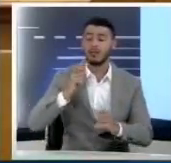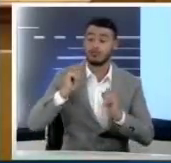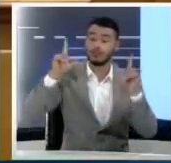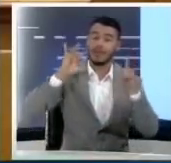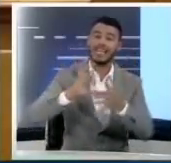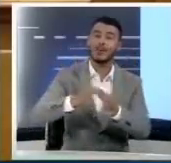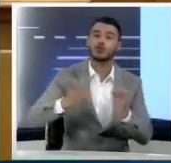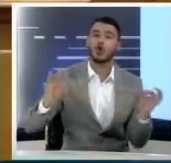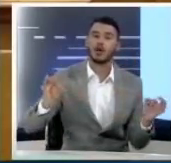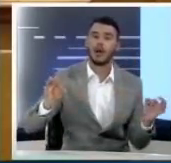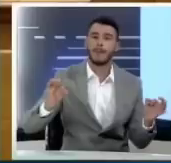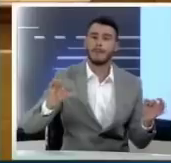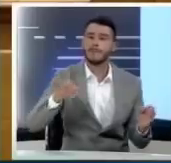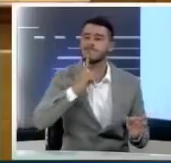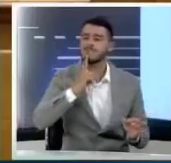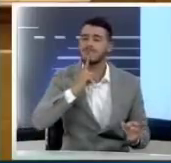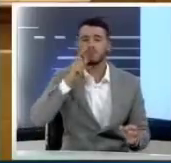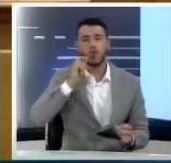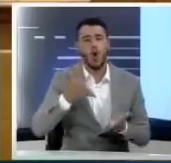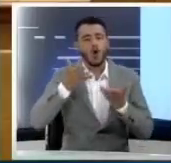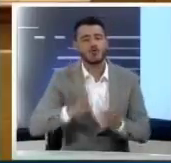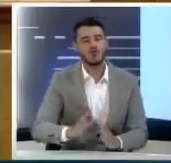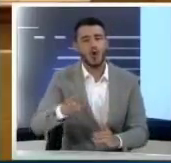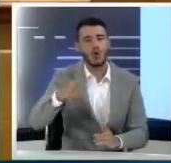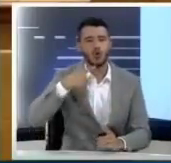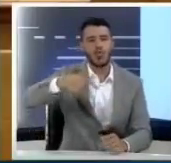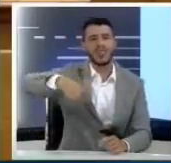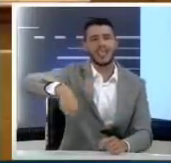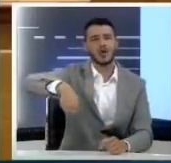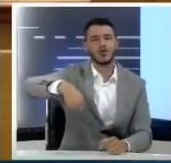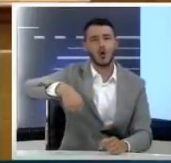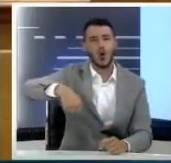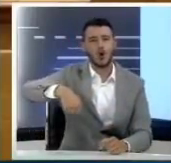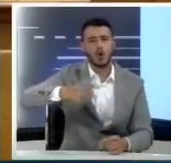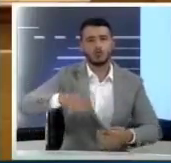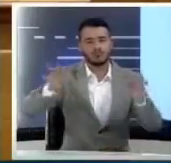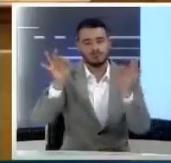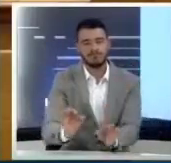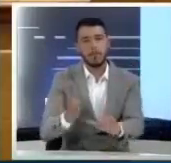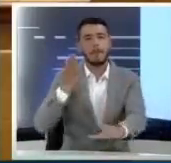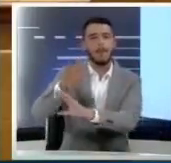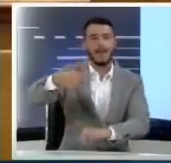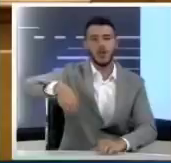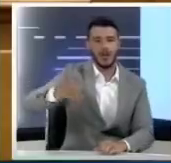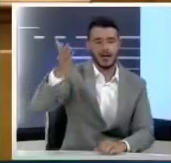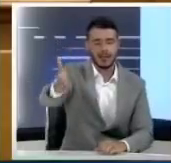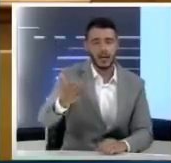του που έγινε δικηγόρος και έκρινε τελικά τη δίκη. Μας είπε για